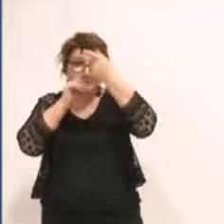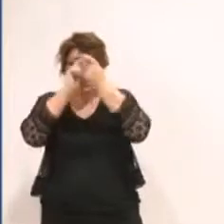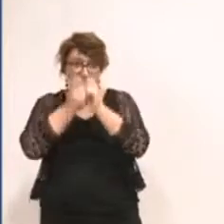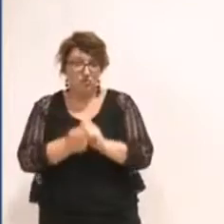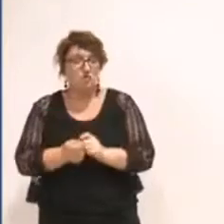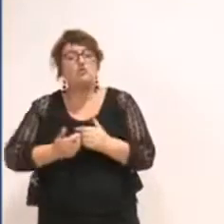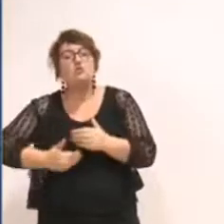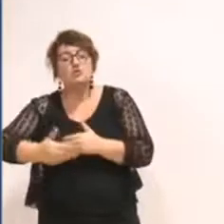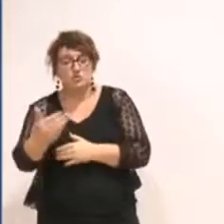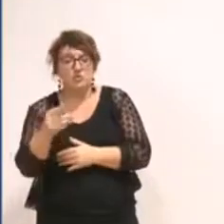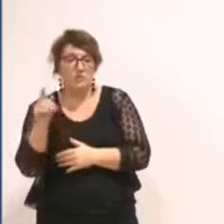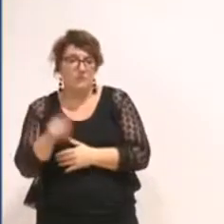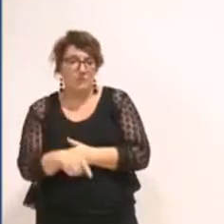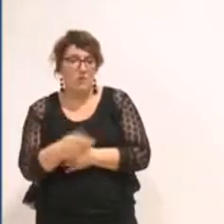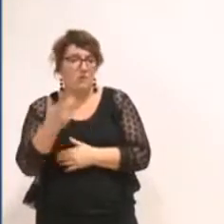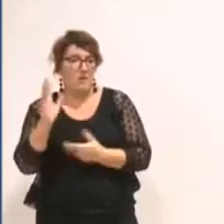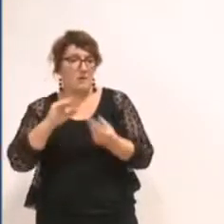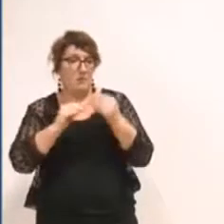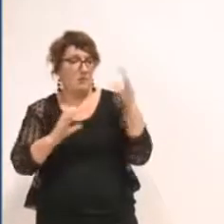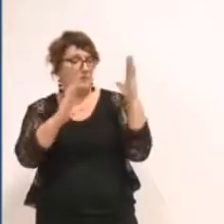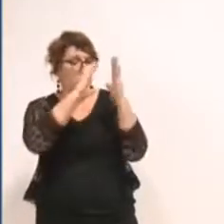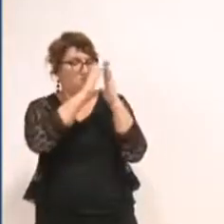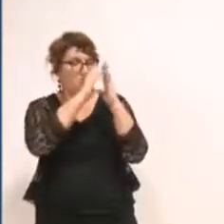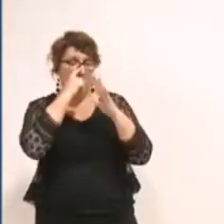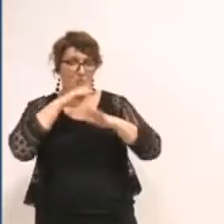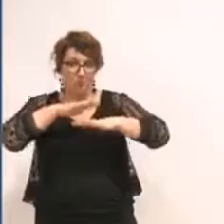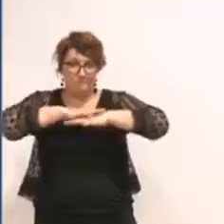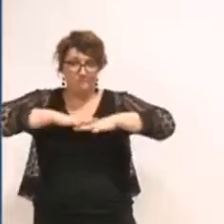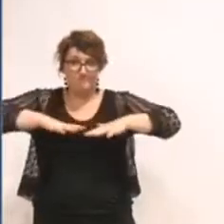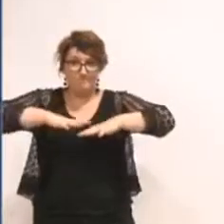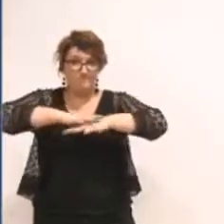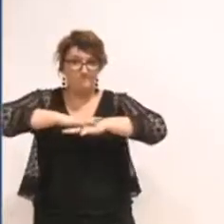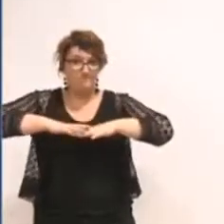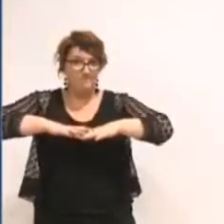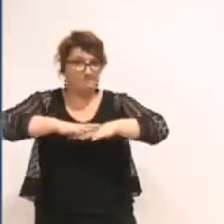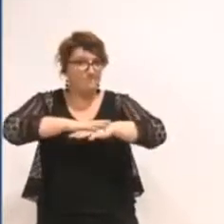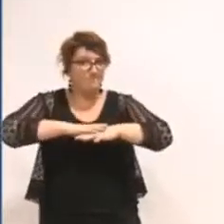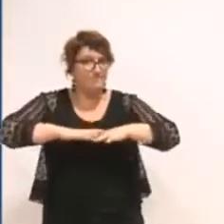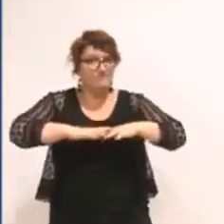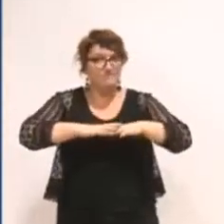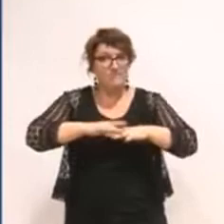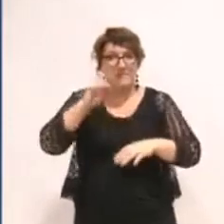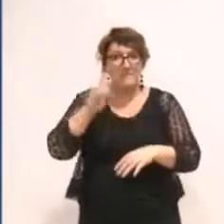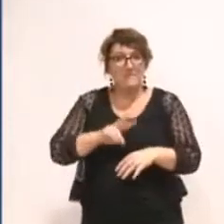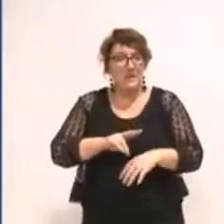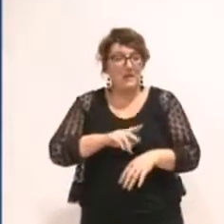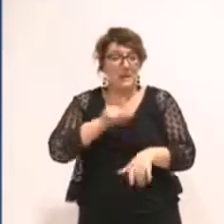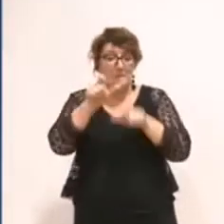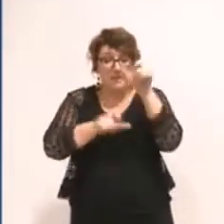tard, c'est qu'en fait, elle reste assez évasive sur le temps réel de bibliothécaire.